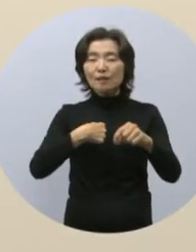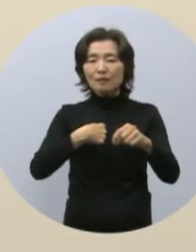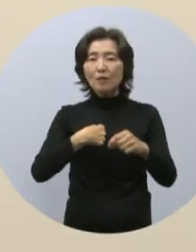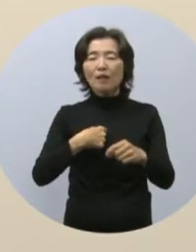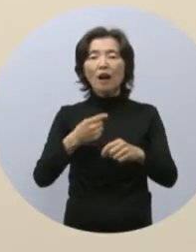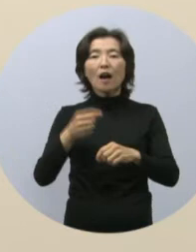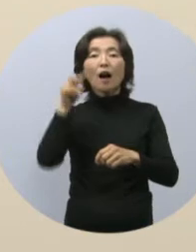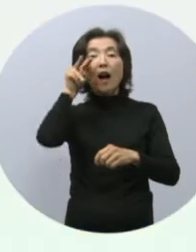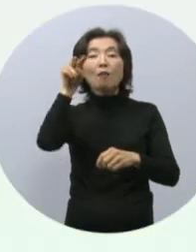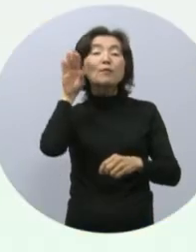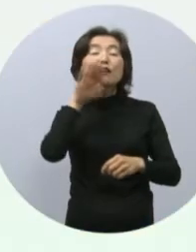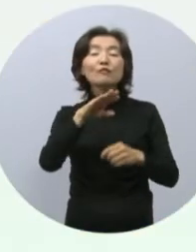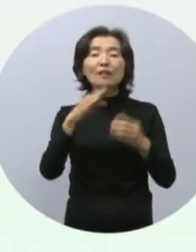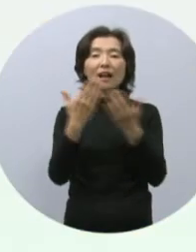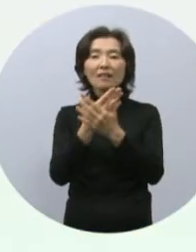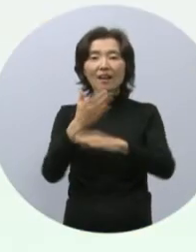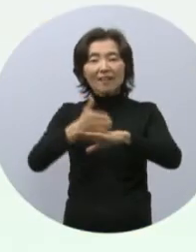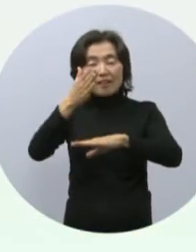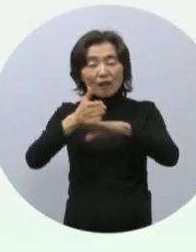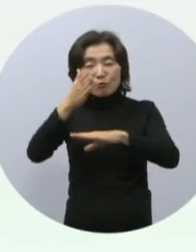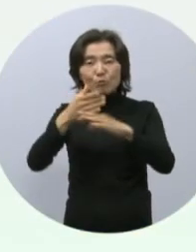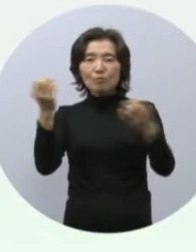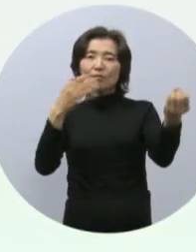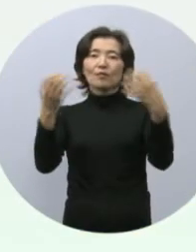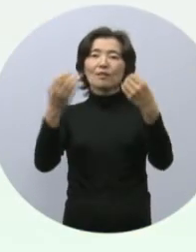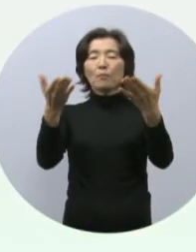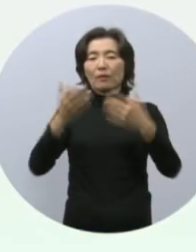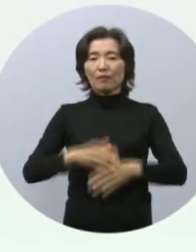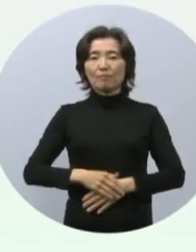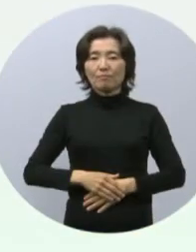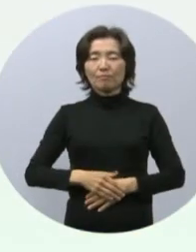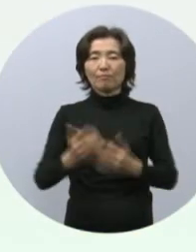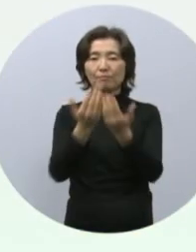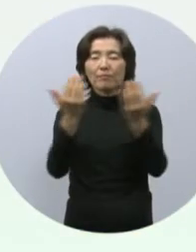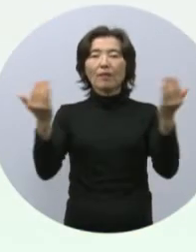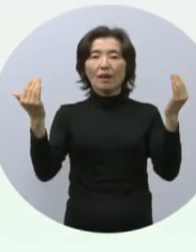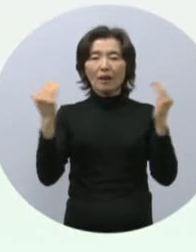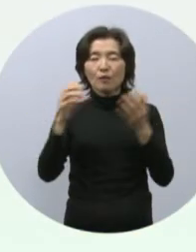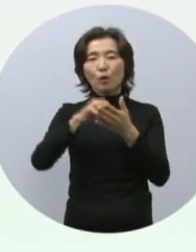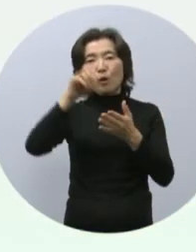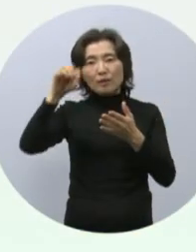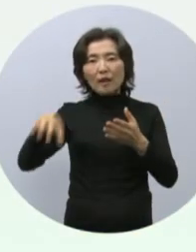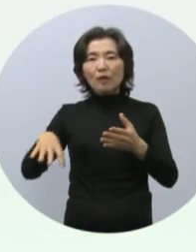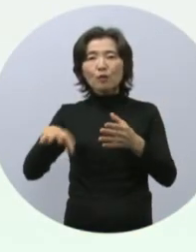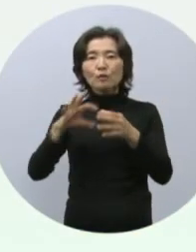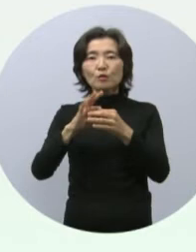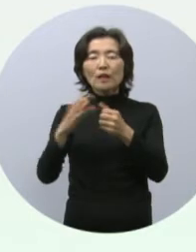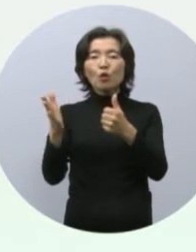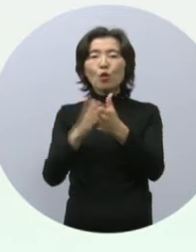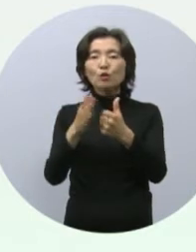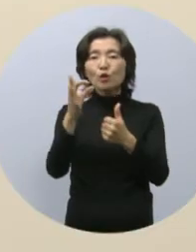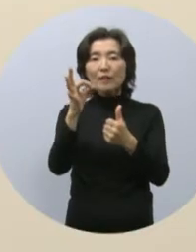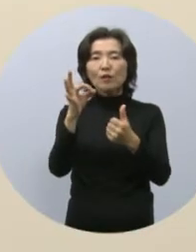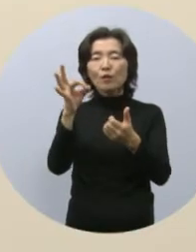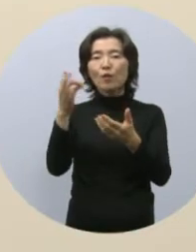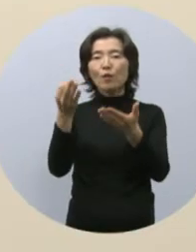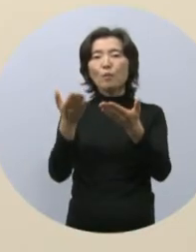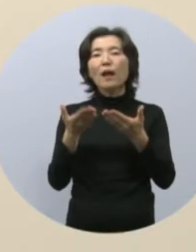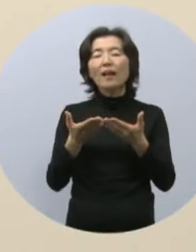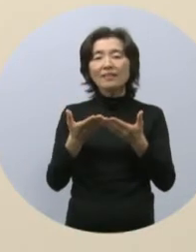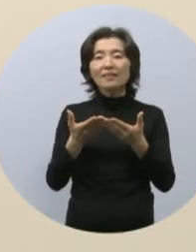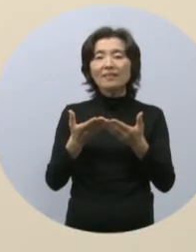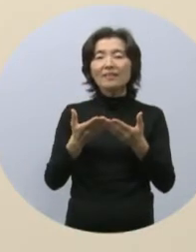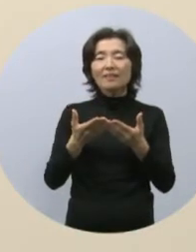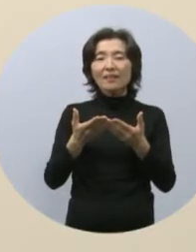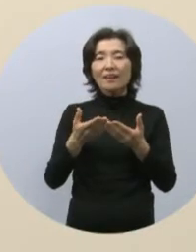たほどです。 塀の撤去について補助金を利用した感想をお聞かせください。 まあ、有